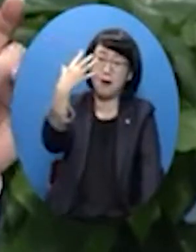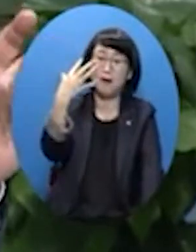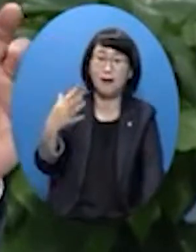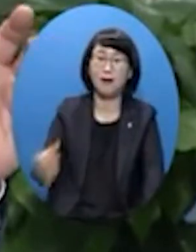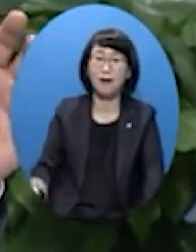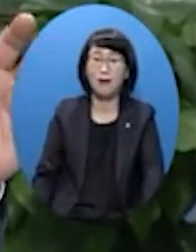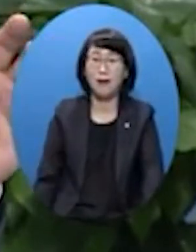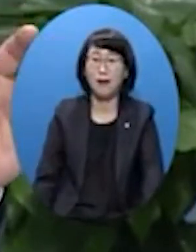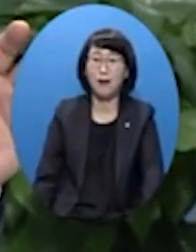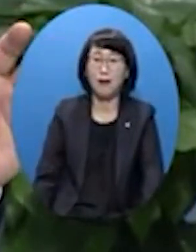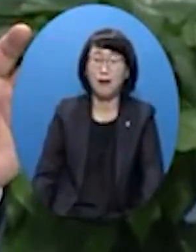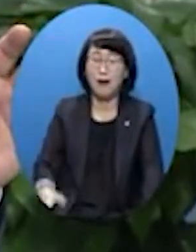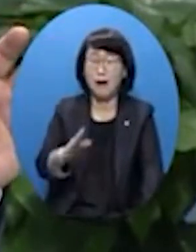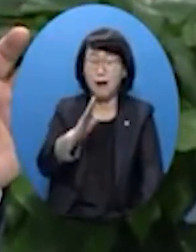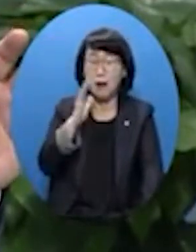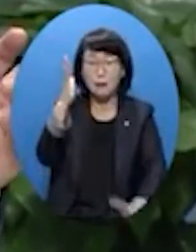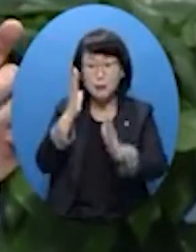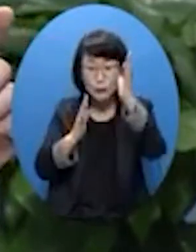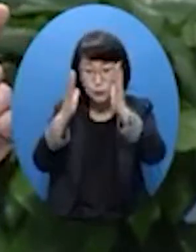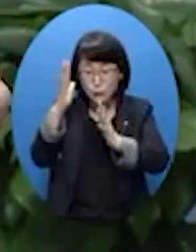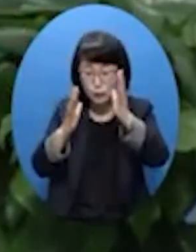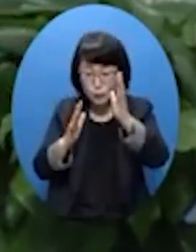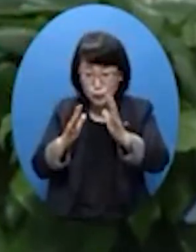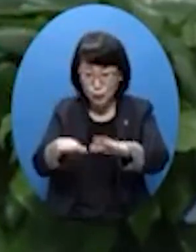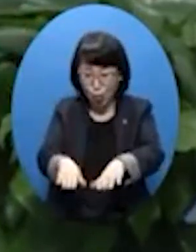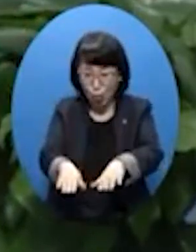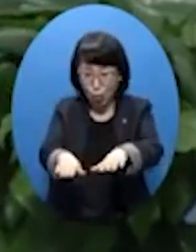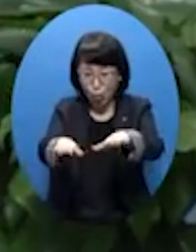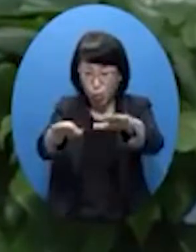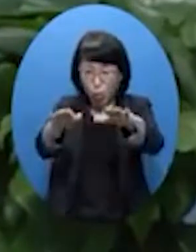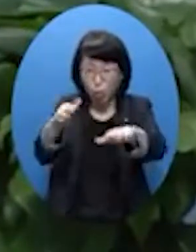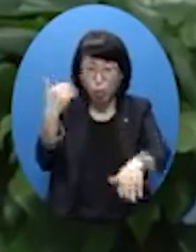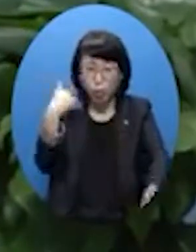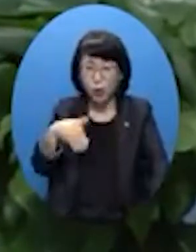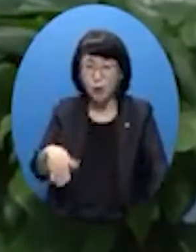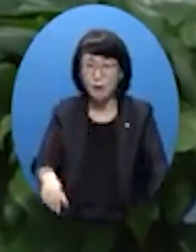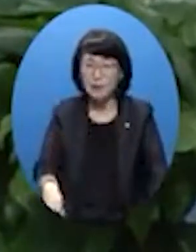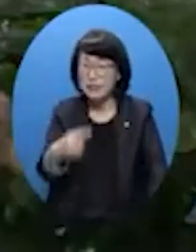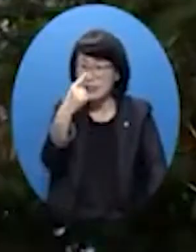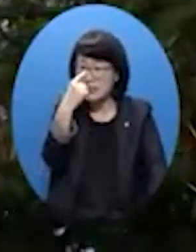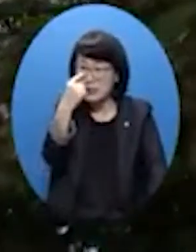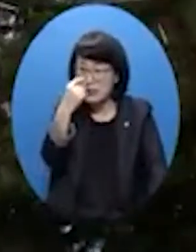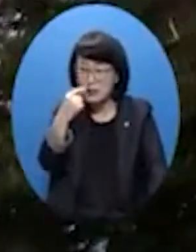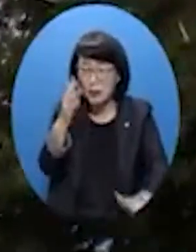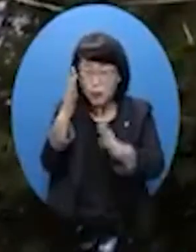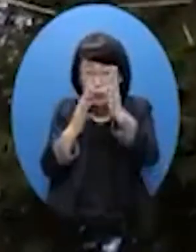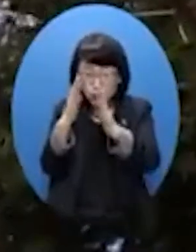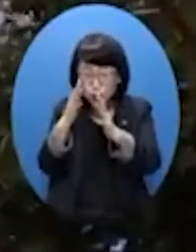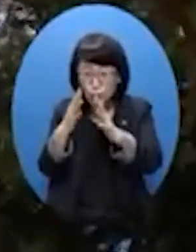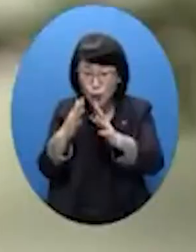친구들의 제대로 자라지 못하고 가시가 이만큼 신간 가시떨기 와